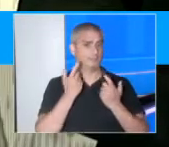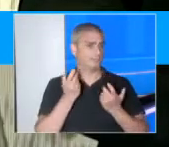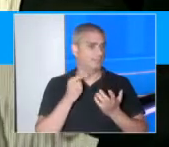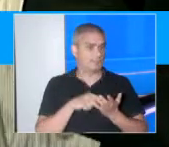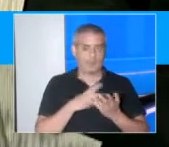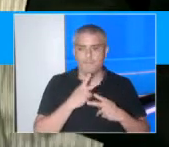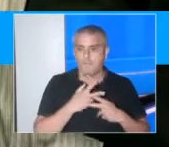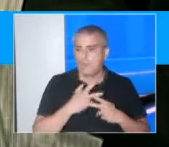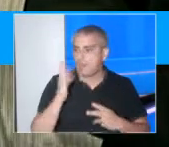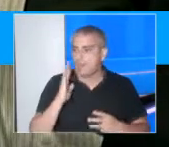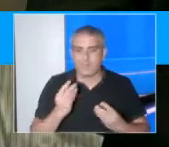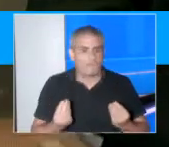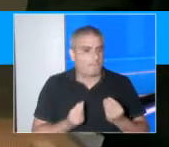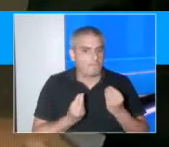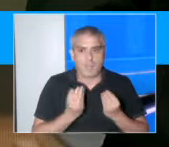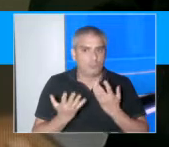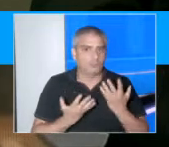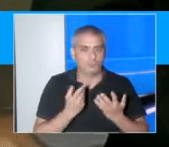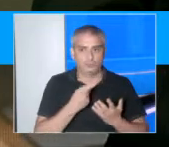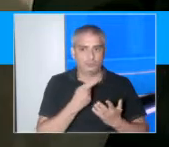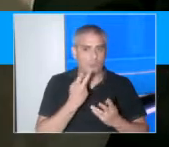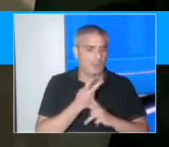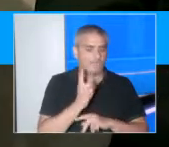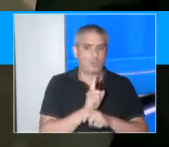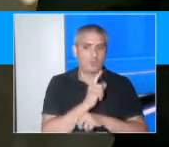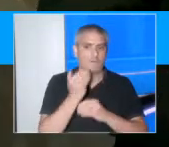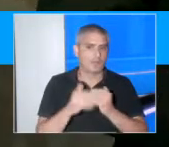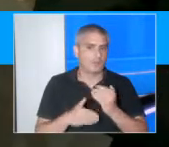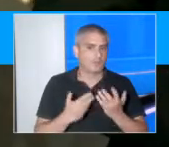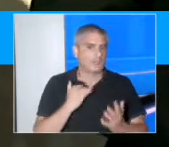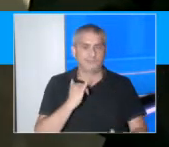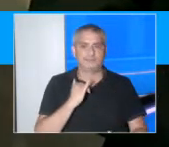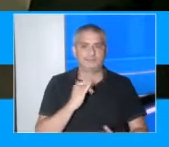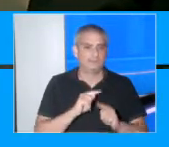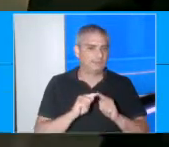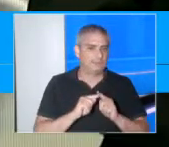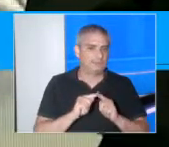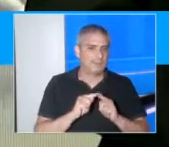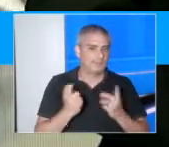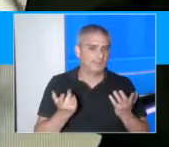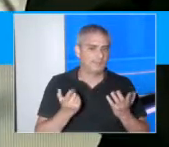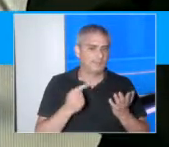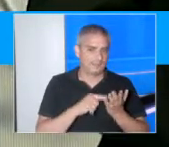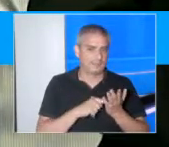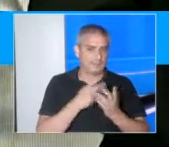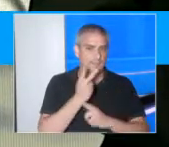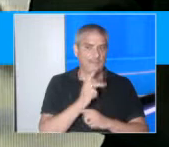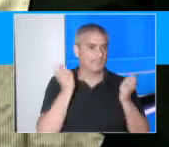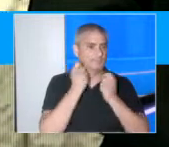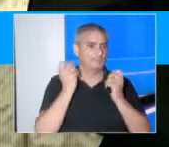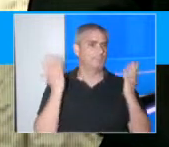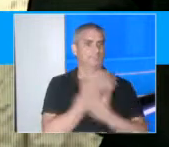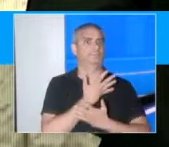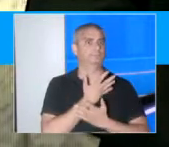באיזושהי מחלת רקע, משהו שהוא עבר בתקופה האחרונה, איזה שהם סימנים שהובילו למוות הפתאומי